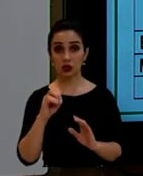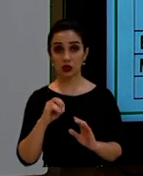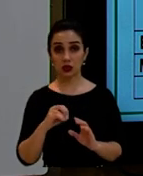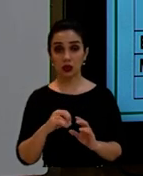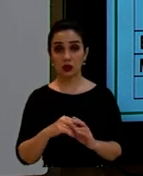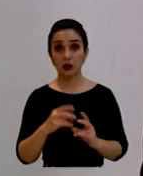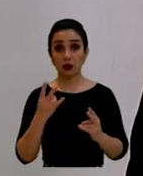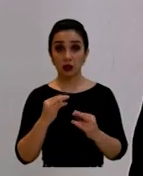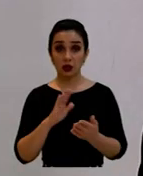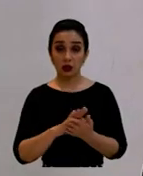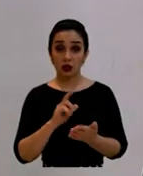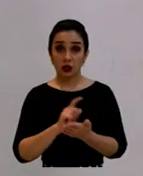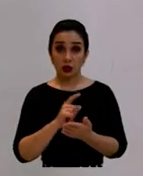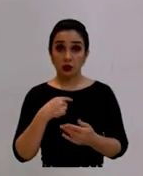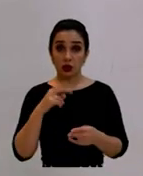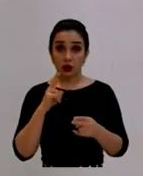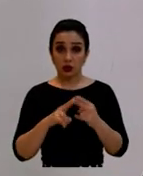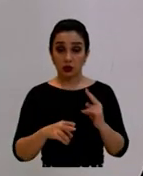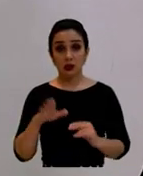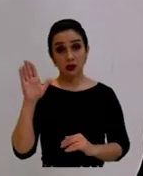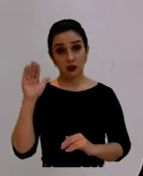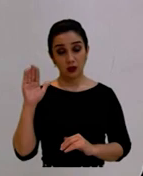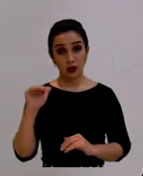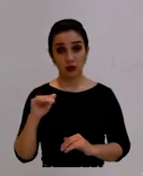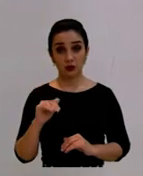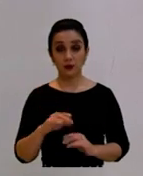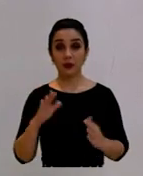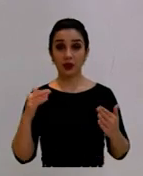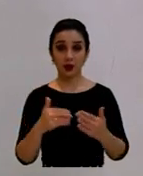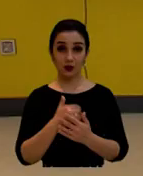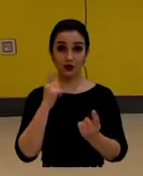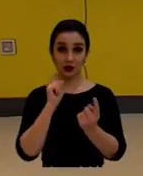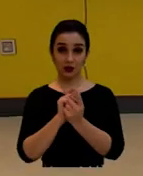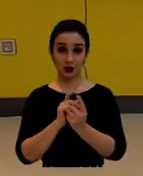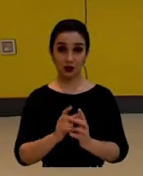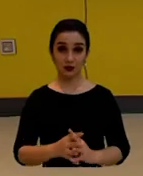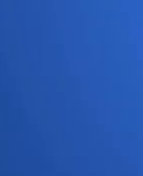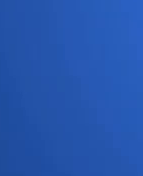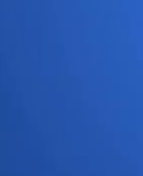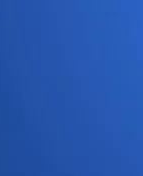На этом наш урок закончен. До свидания, до новых встреч!